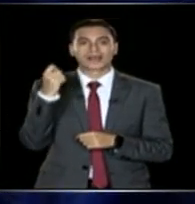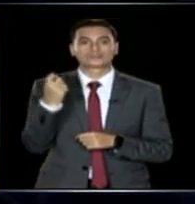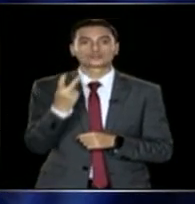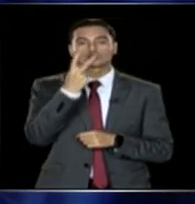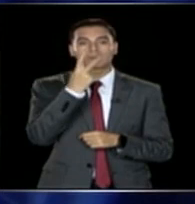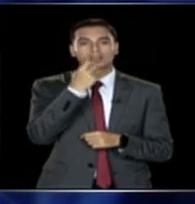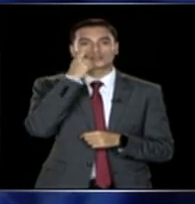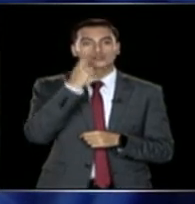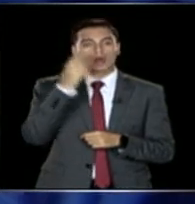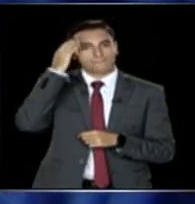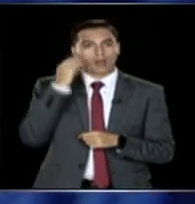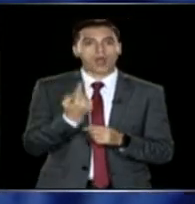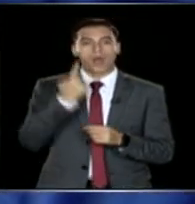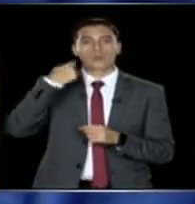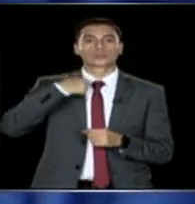1975؟